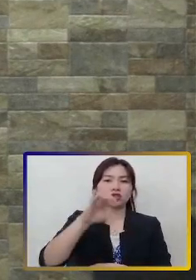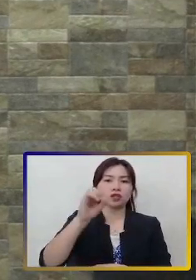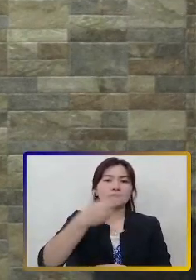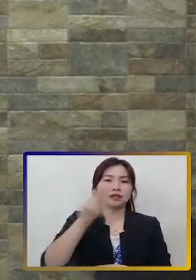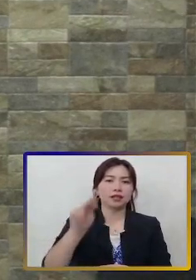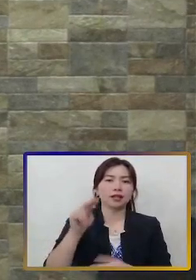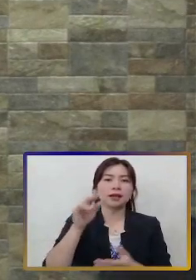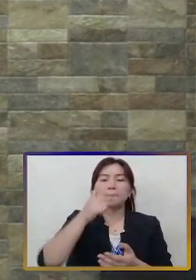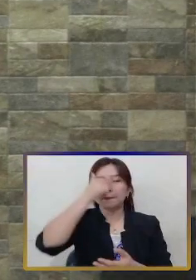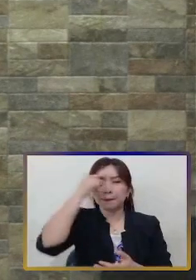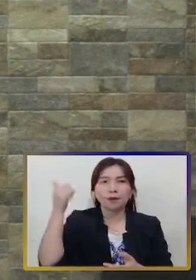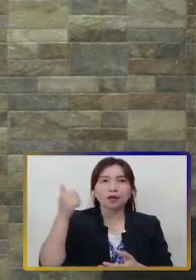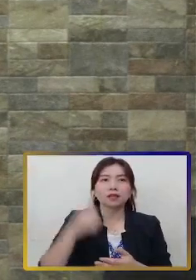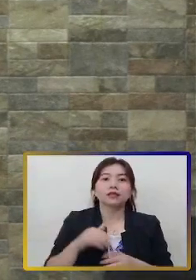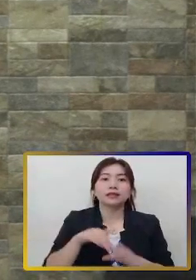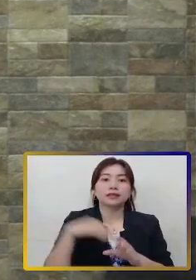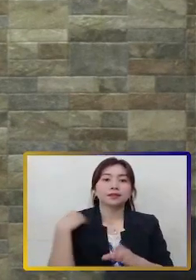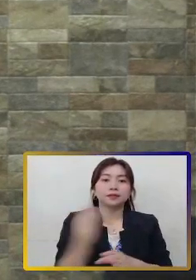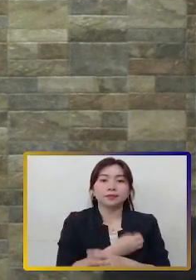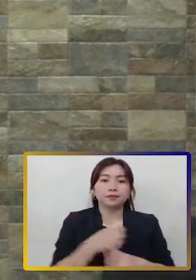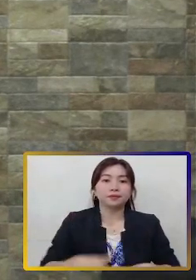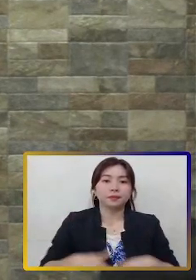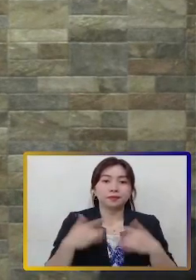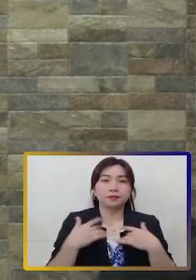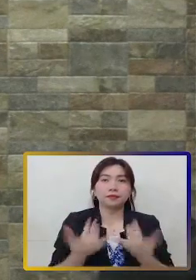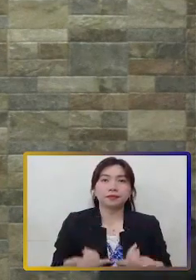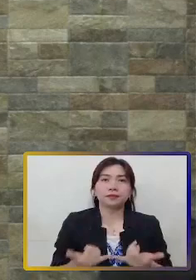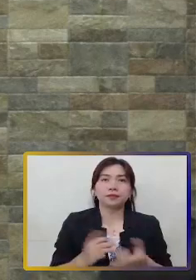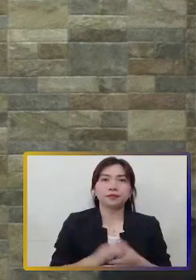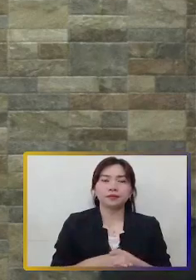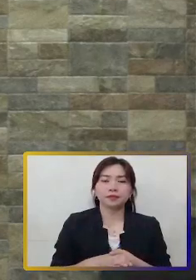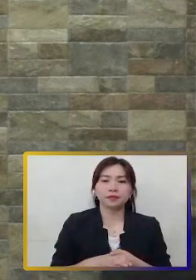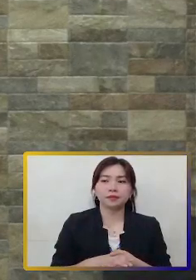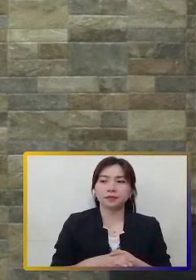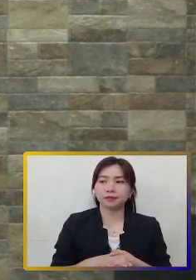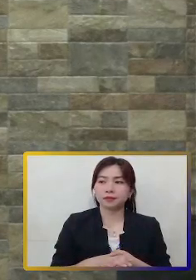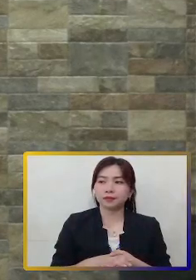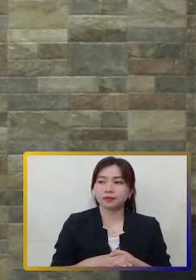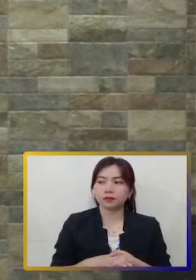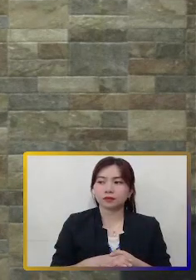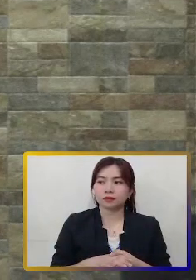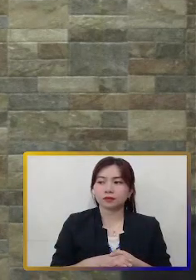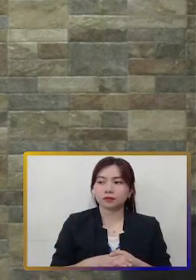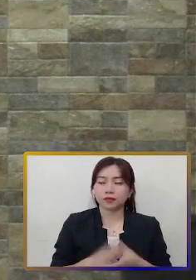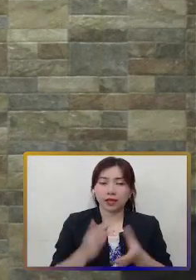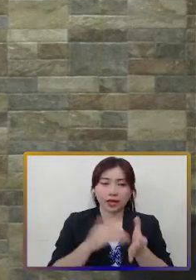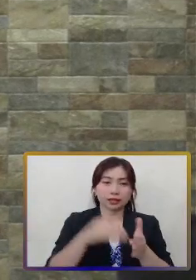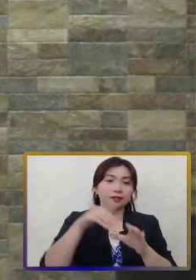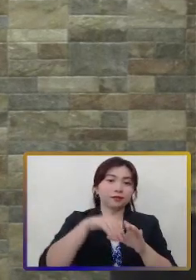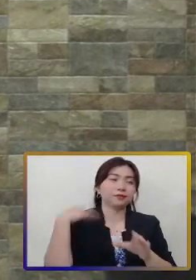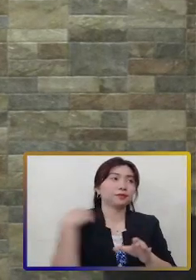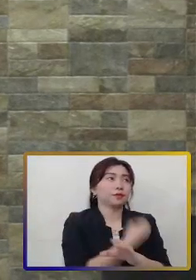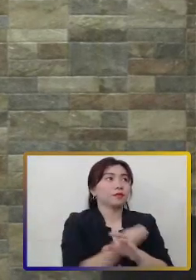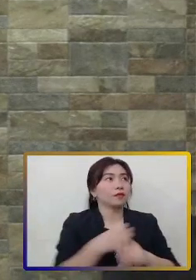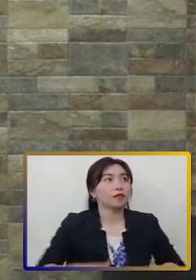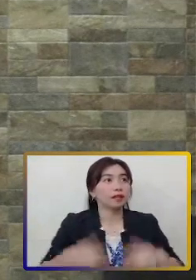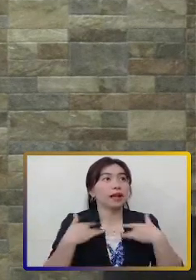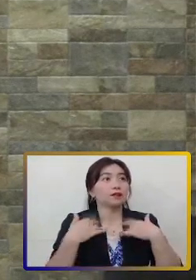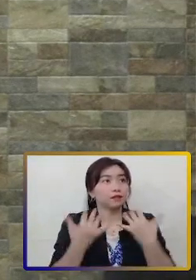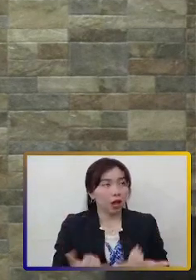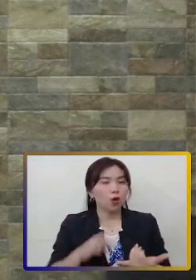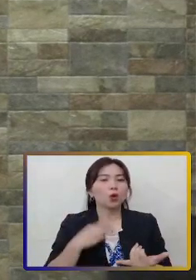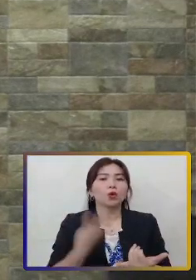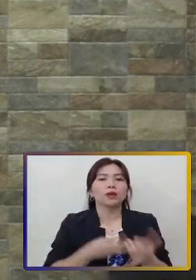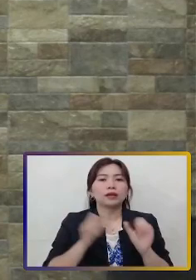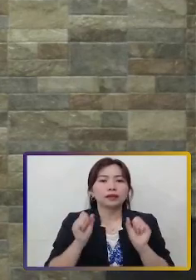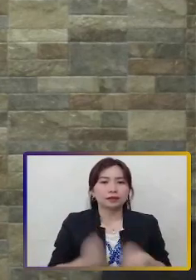because sa buhay po po natin ngayon mga kapatid Hwag kayong magal this part of the introduction sa buhay po natin mga kapatid makikita po